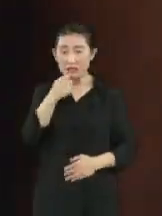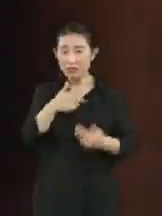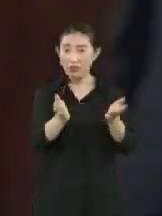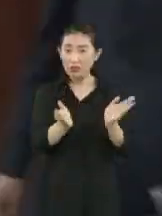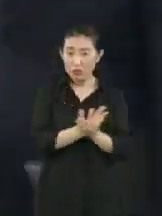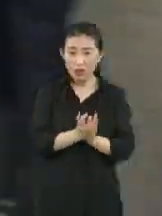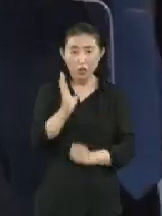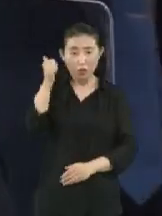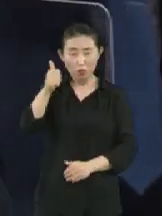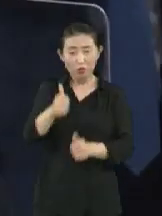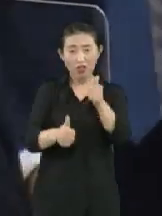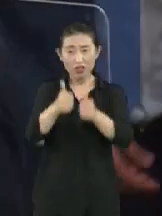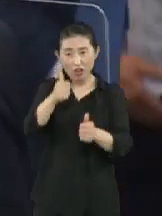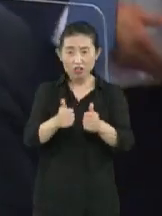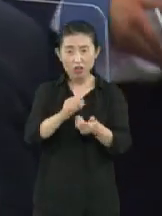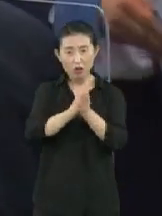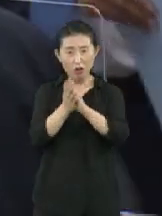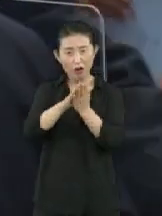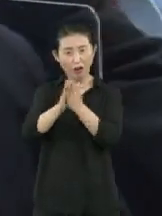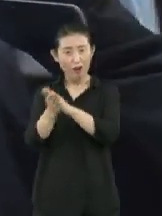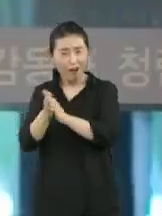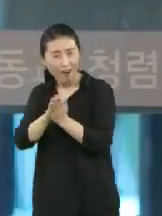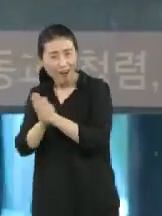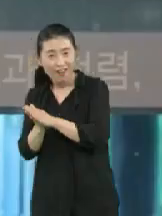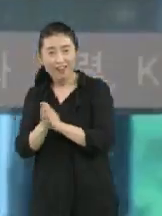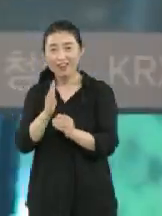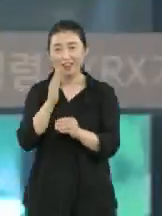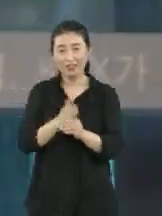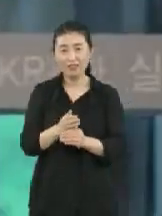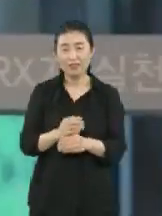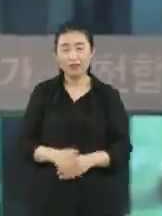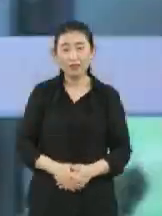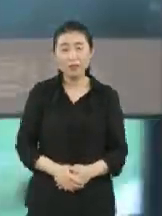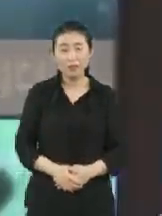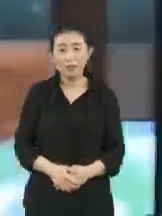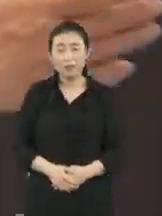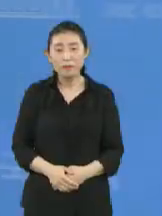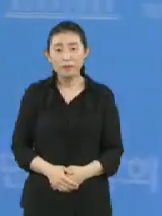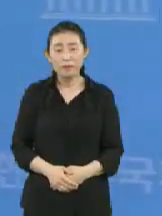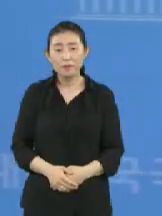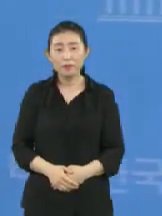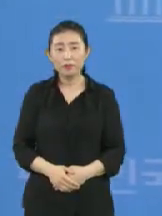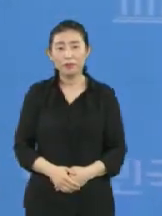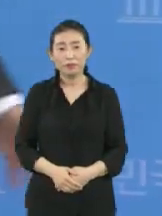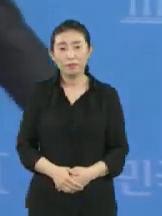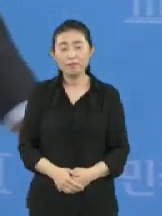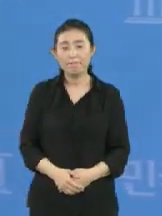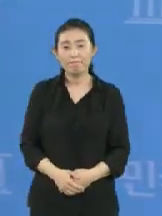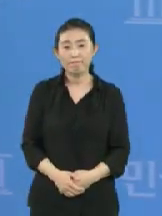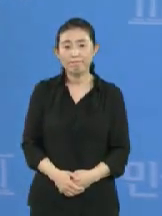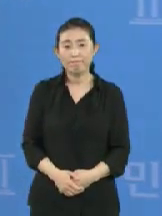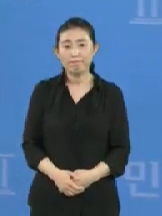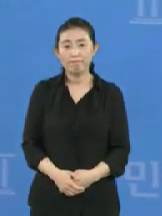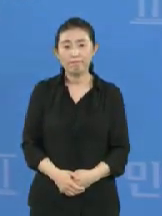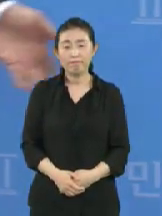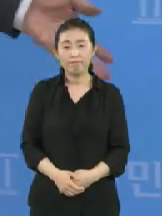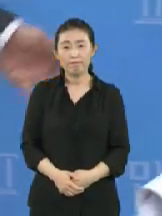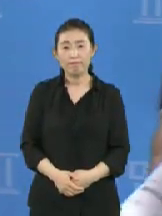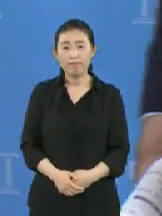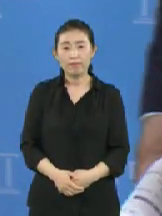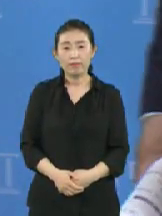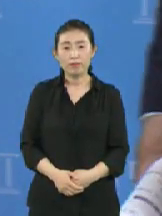민주당 대선 경선은 변화무쌍한 방향으로 전개될 전망입니다. TJB 김성민입니다.